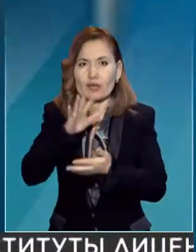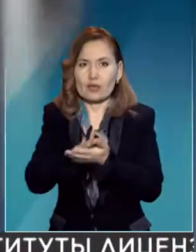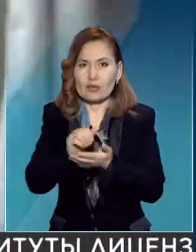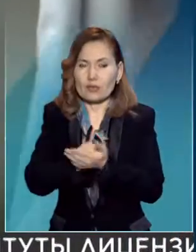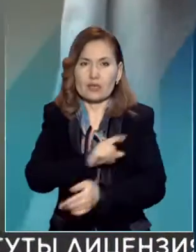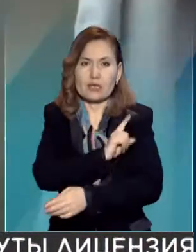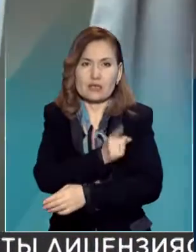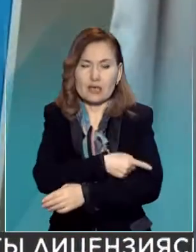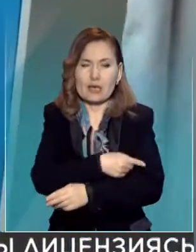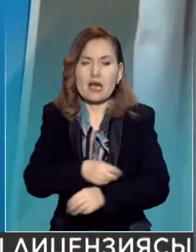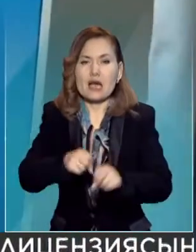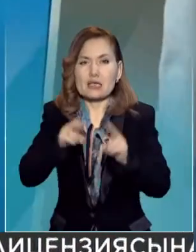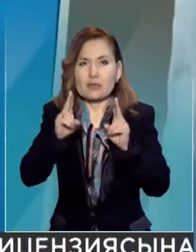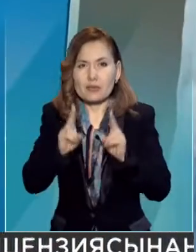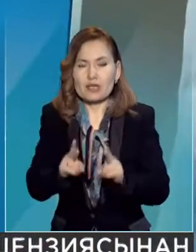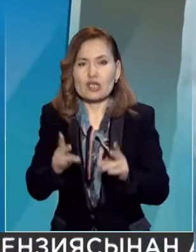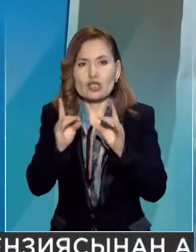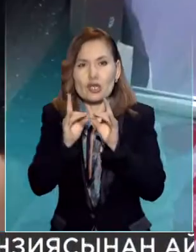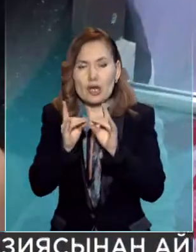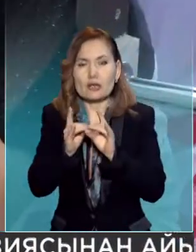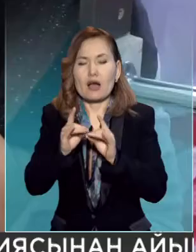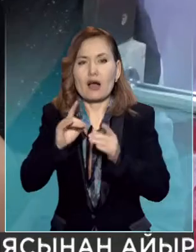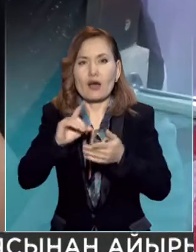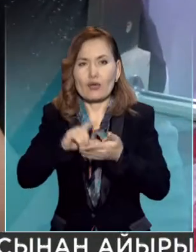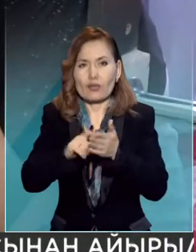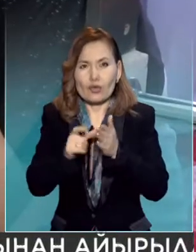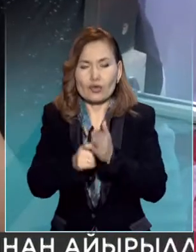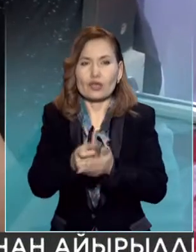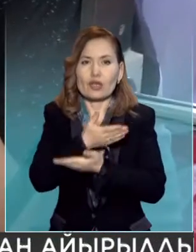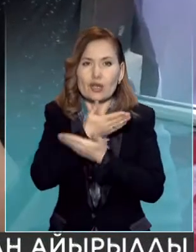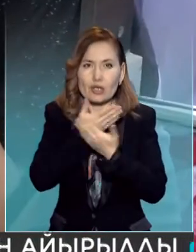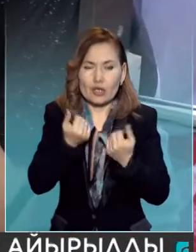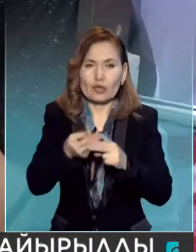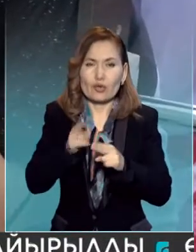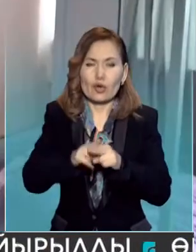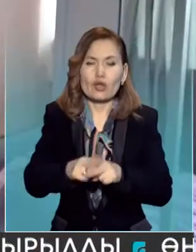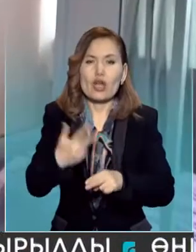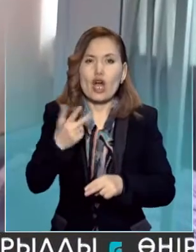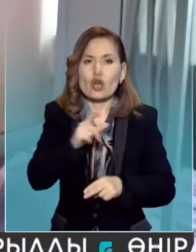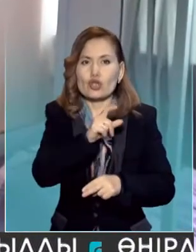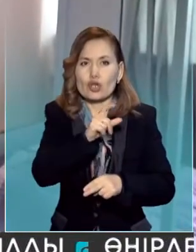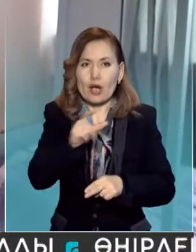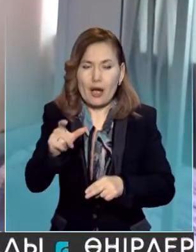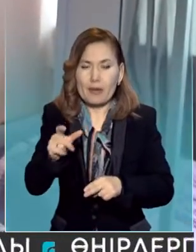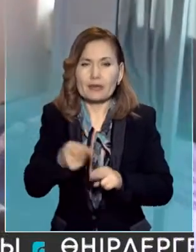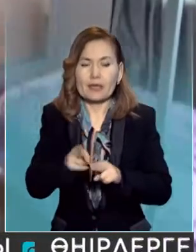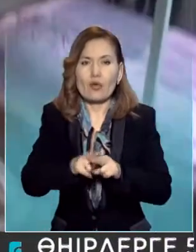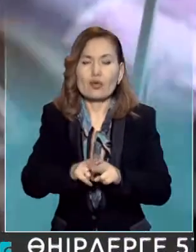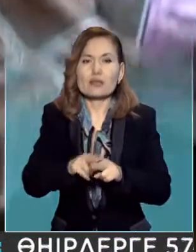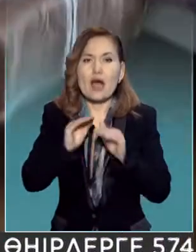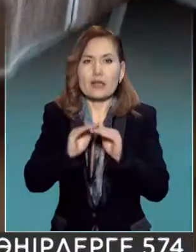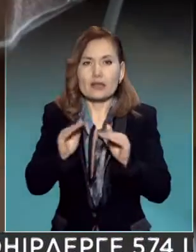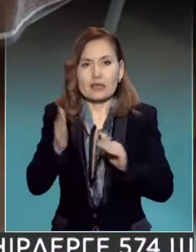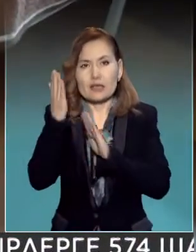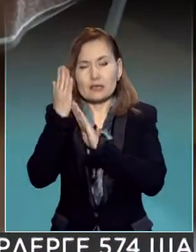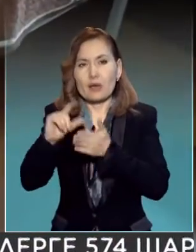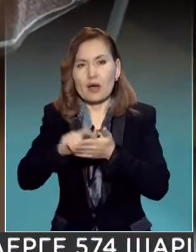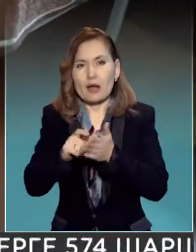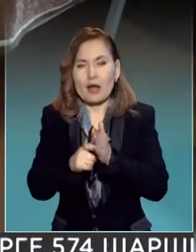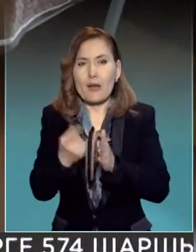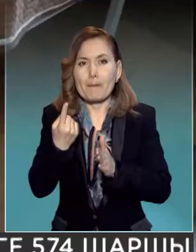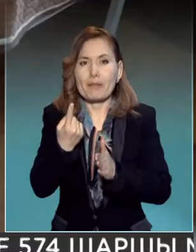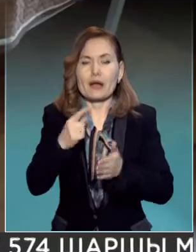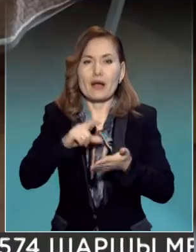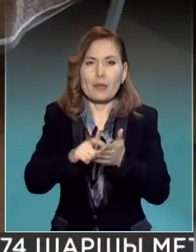жоқ. Соның кесірінен ғимараттағы 25 сыныптың 14-і, яғни 3-ші қабат түгелдей жатын бөлмеге айналған. Бір кабинетте 16 баладан